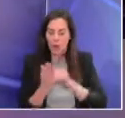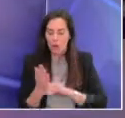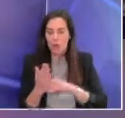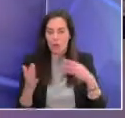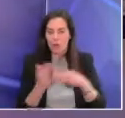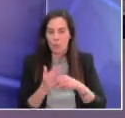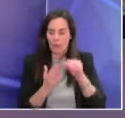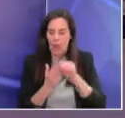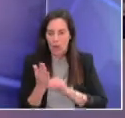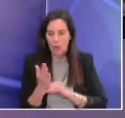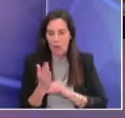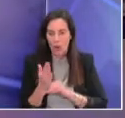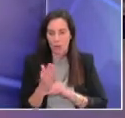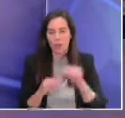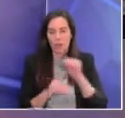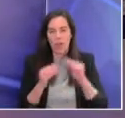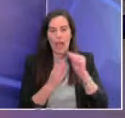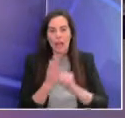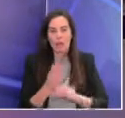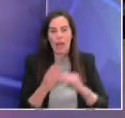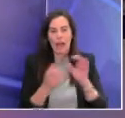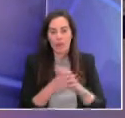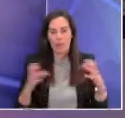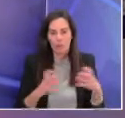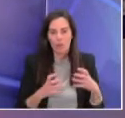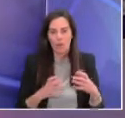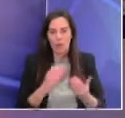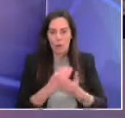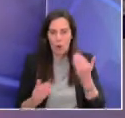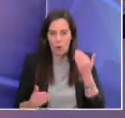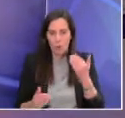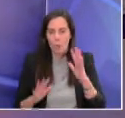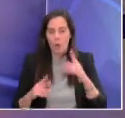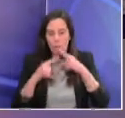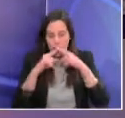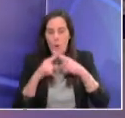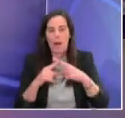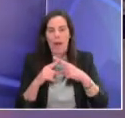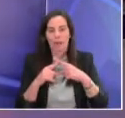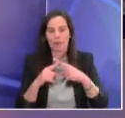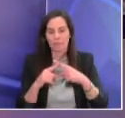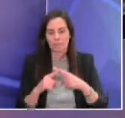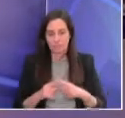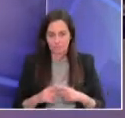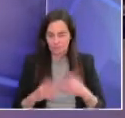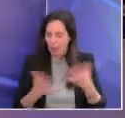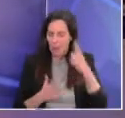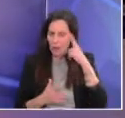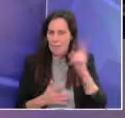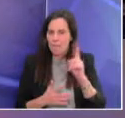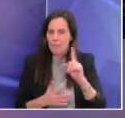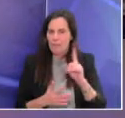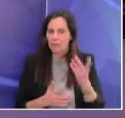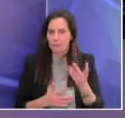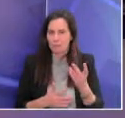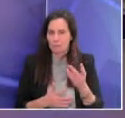מיילים, רשימות של משתמשים, רשימות של חברים בקבוצות. מראש הוא מכוון לקהל יעד מסוים. איך הוא יודע מי קהל היעד